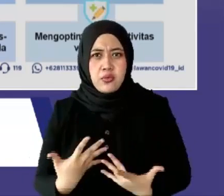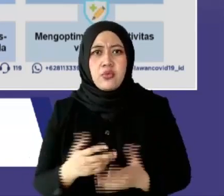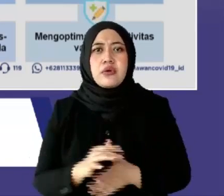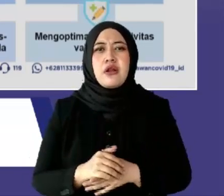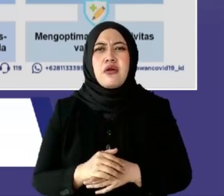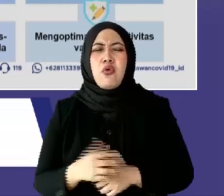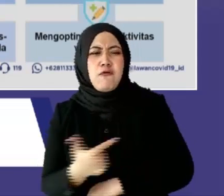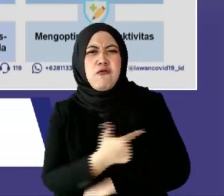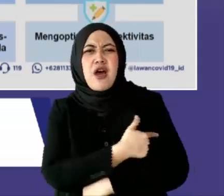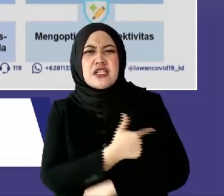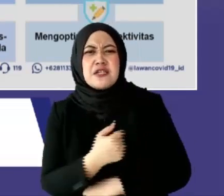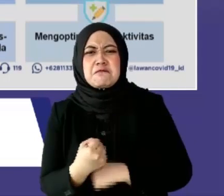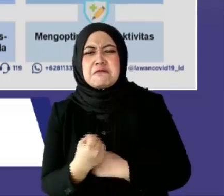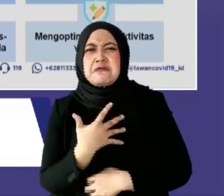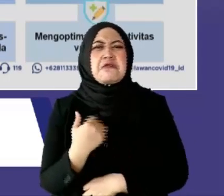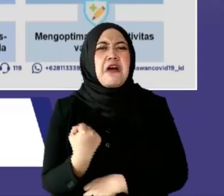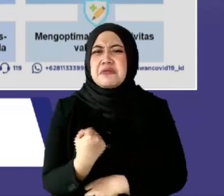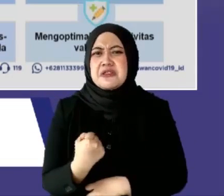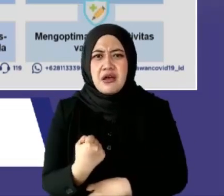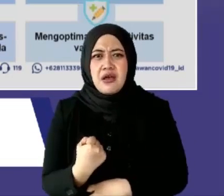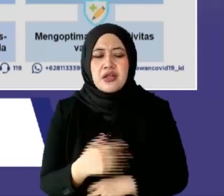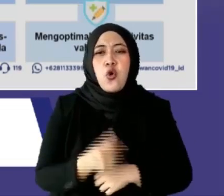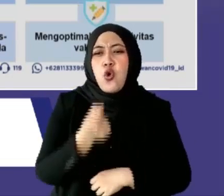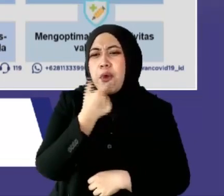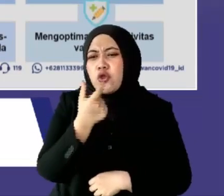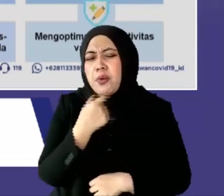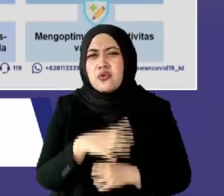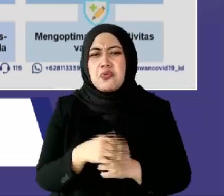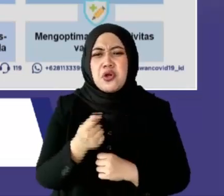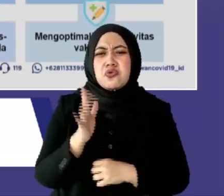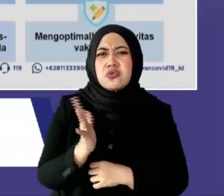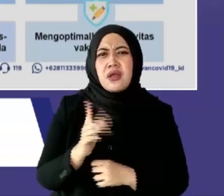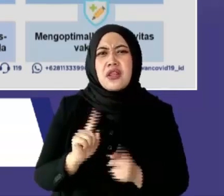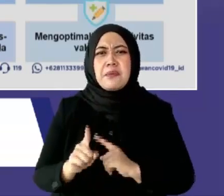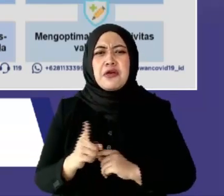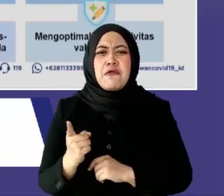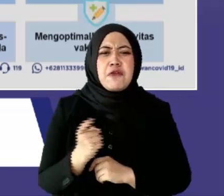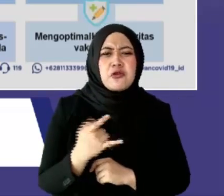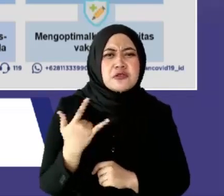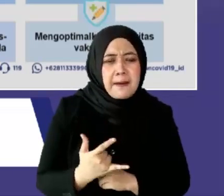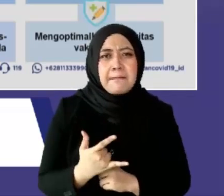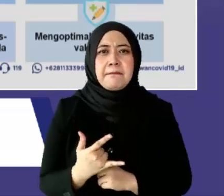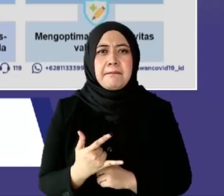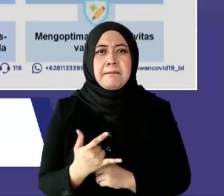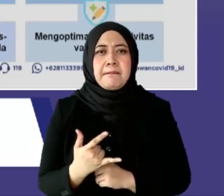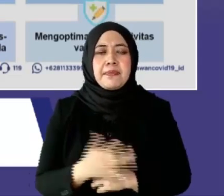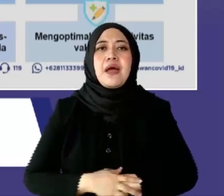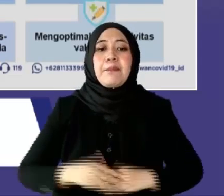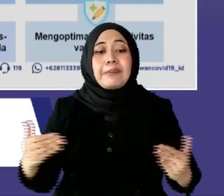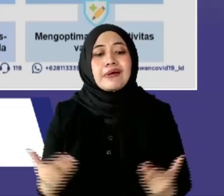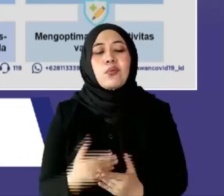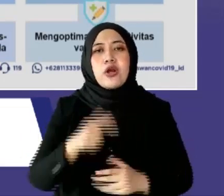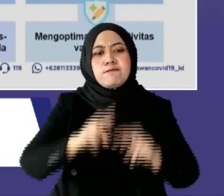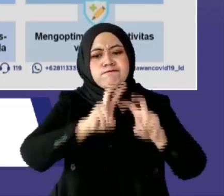efikasi vaksin, keandalan pengobatan, serta akurasi alat uji yang sudah ada. Terkait penemuan ini,